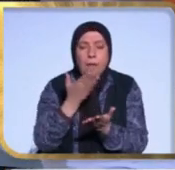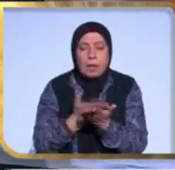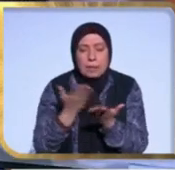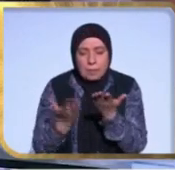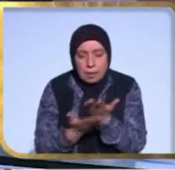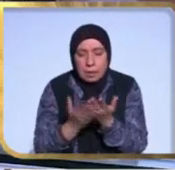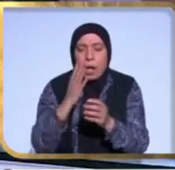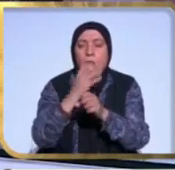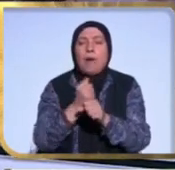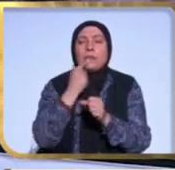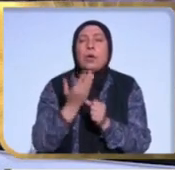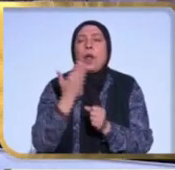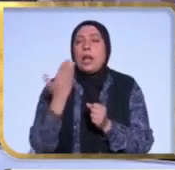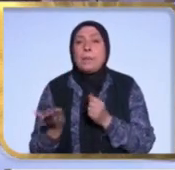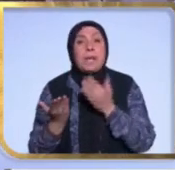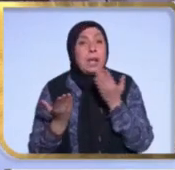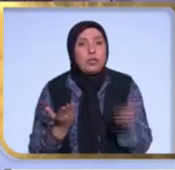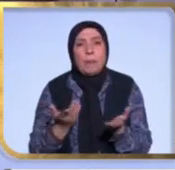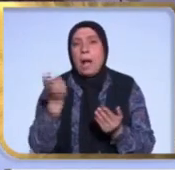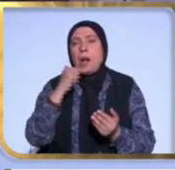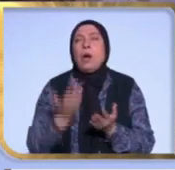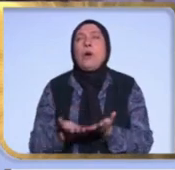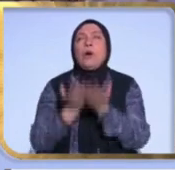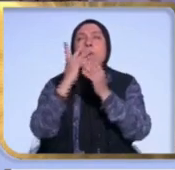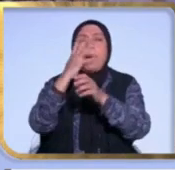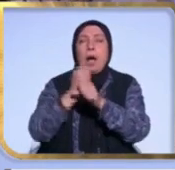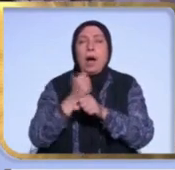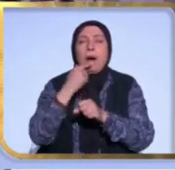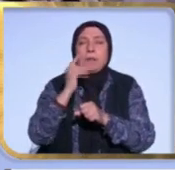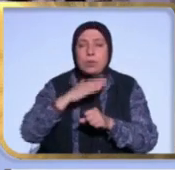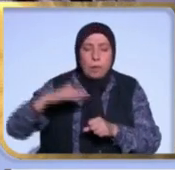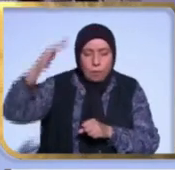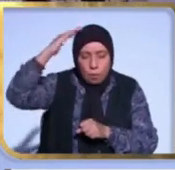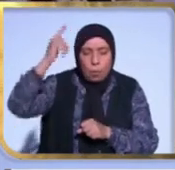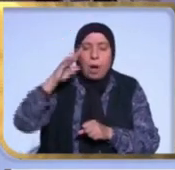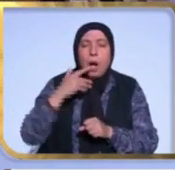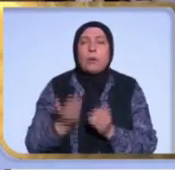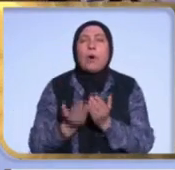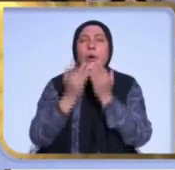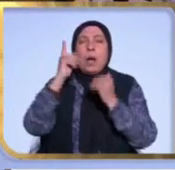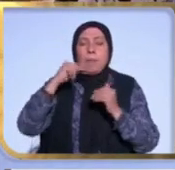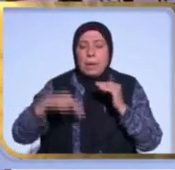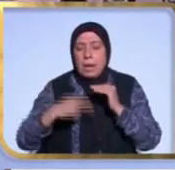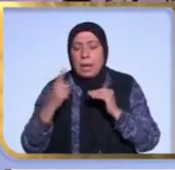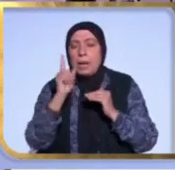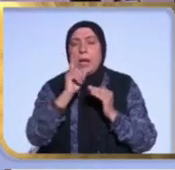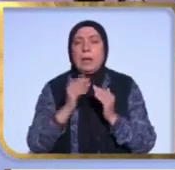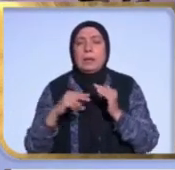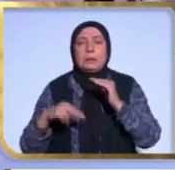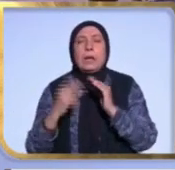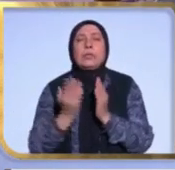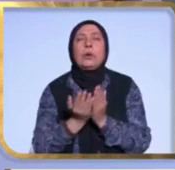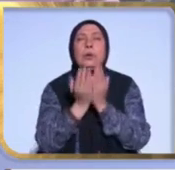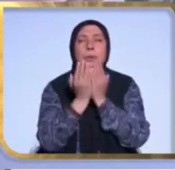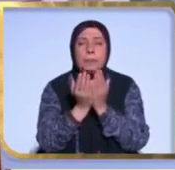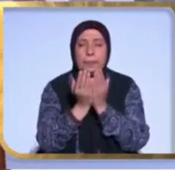خلفنا وعن يميننا وعن شمالنا ومن فوقنا، ونعوذ بعظمتك أن نغتال من تحتنا.